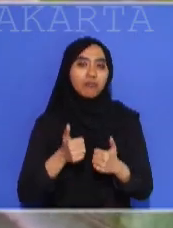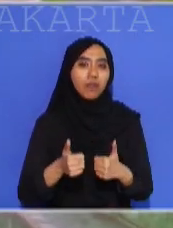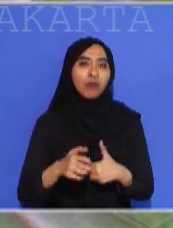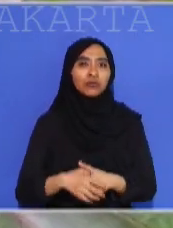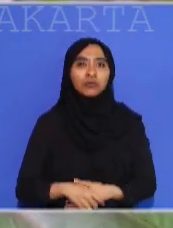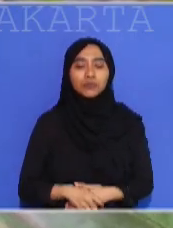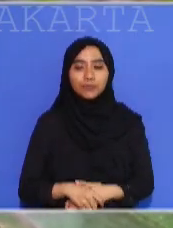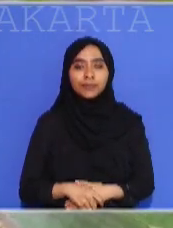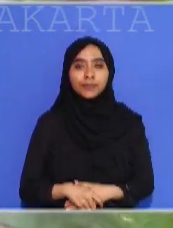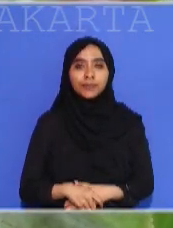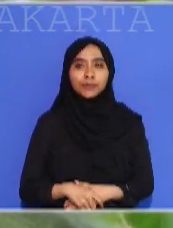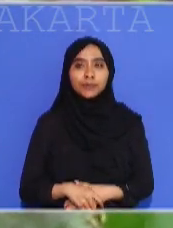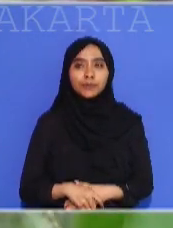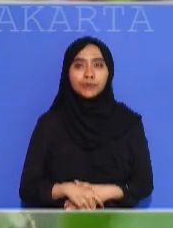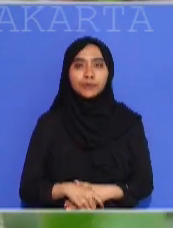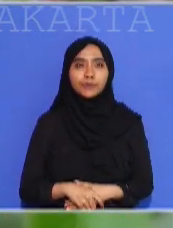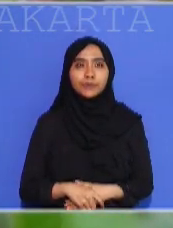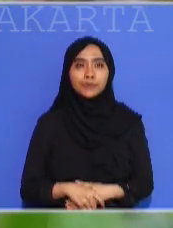adinugraho Lan Wendi wicaksanao asung palapuran